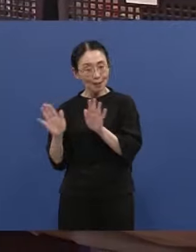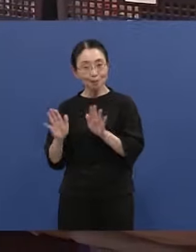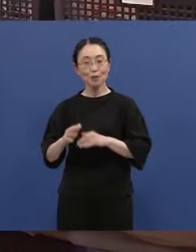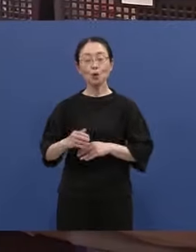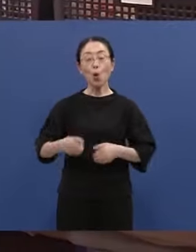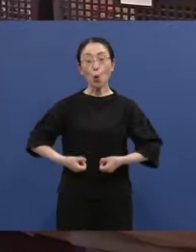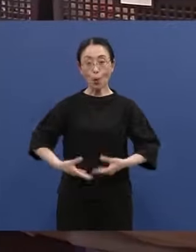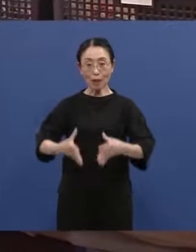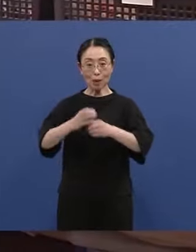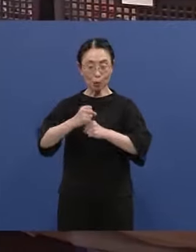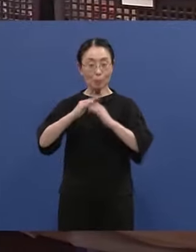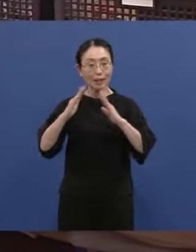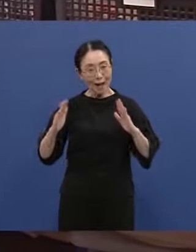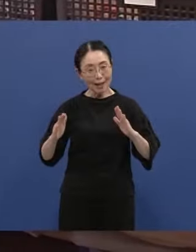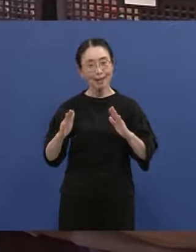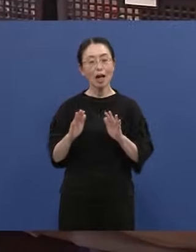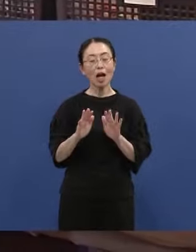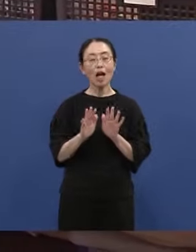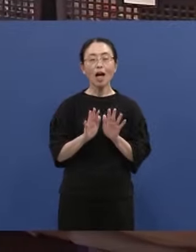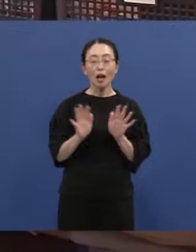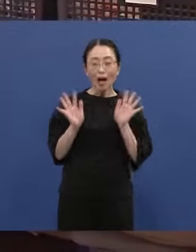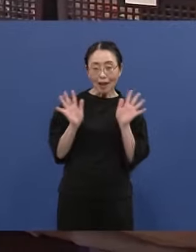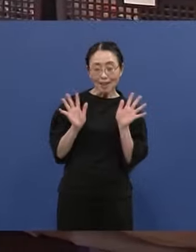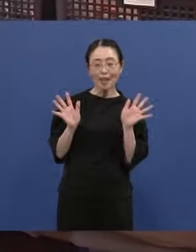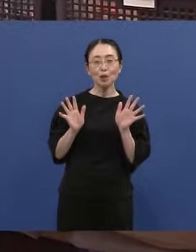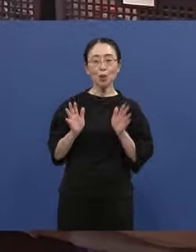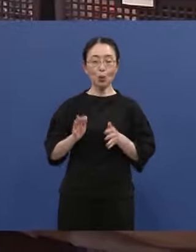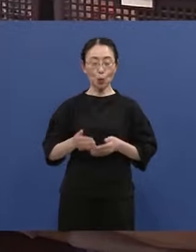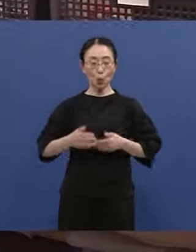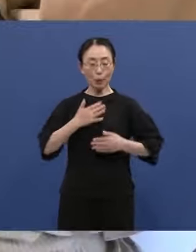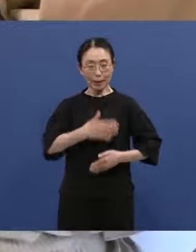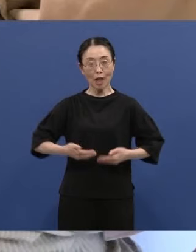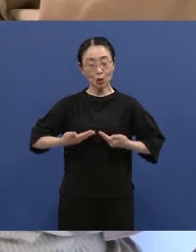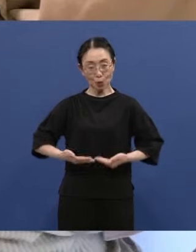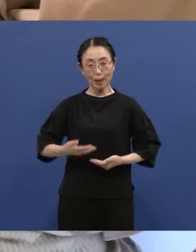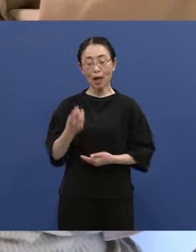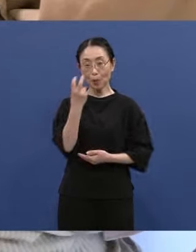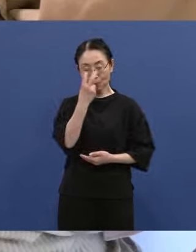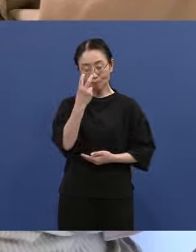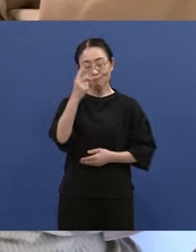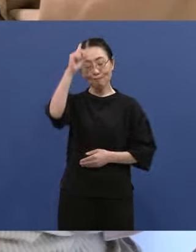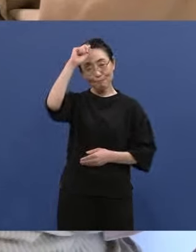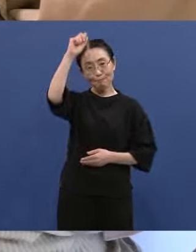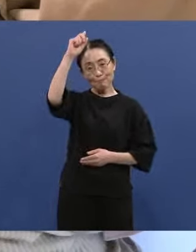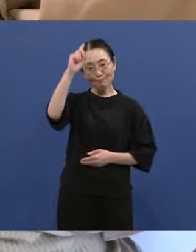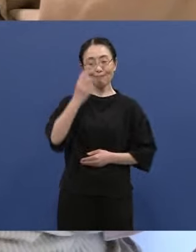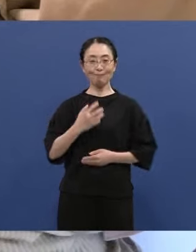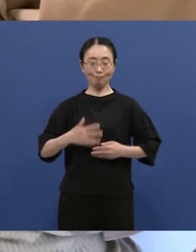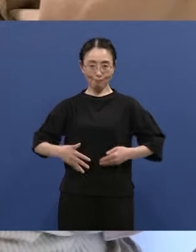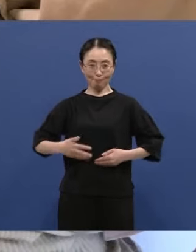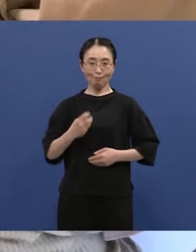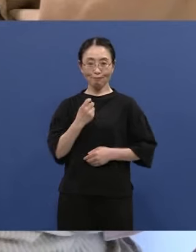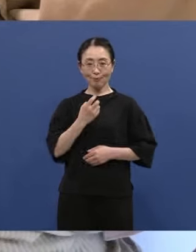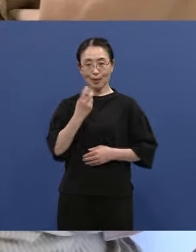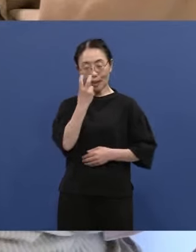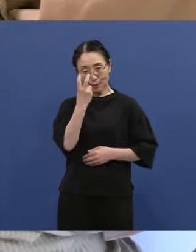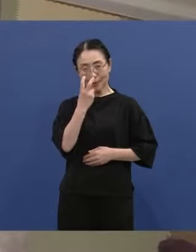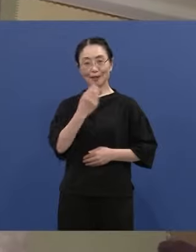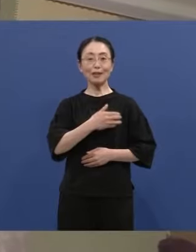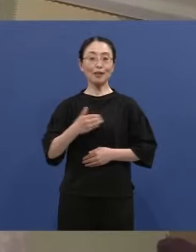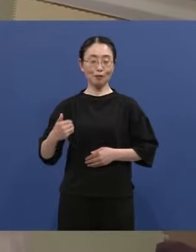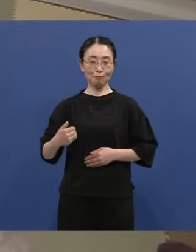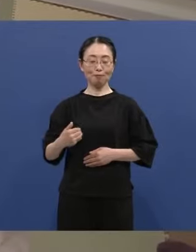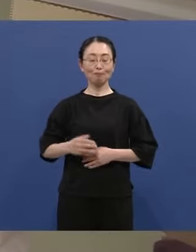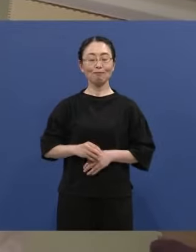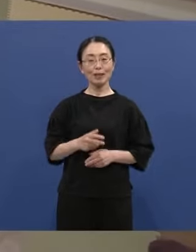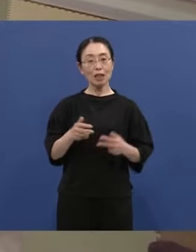生日会や赤ちゃん用の体重計を準備して身体測定などを、行ったり、